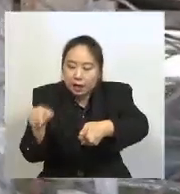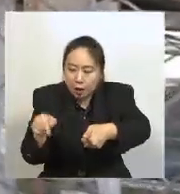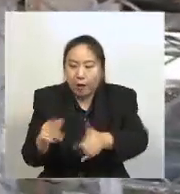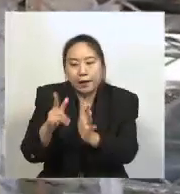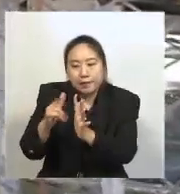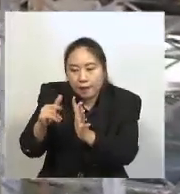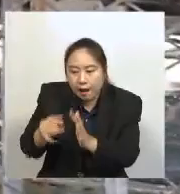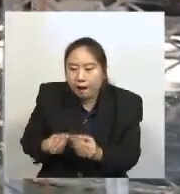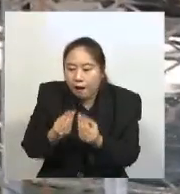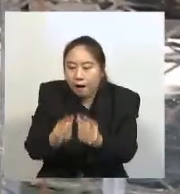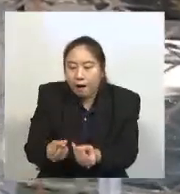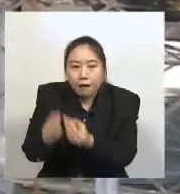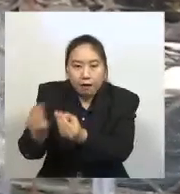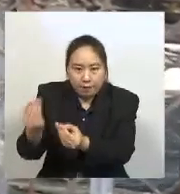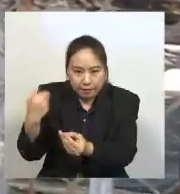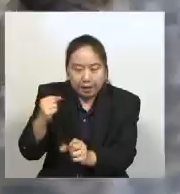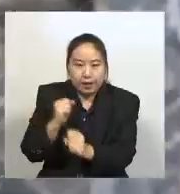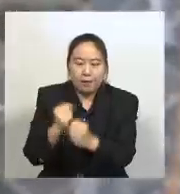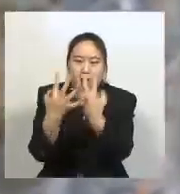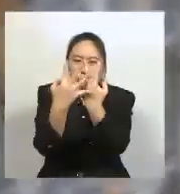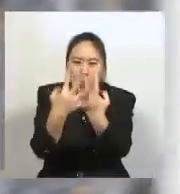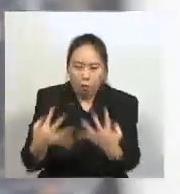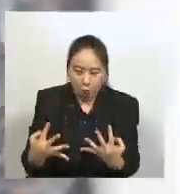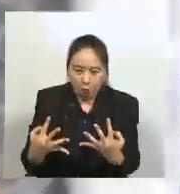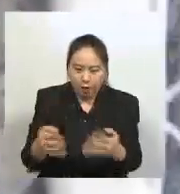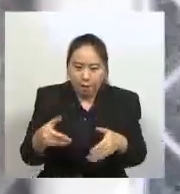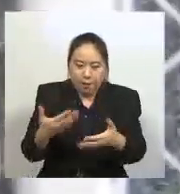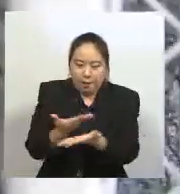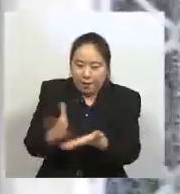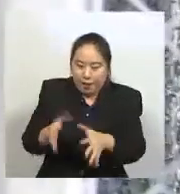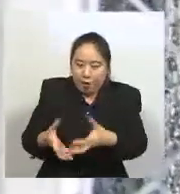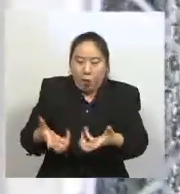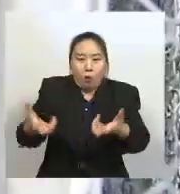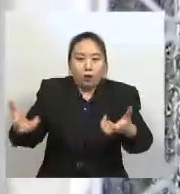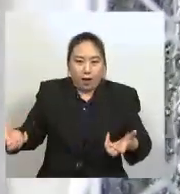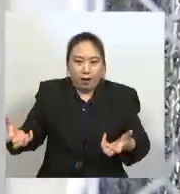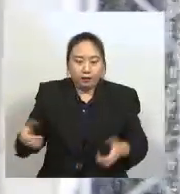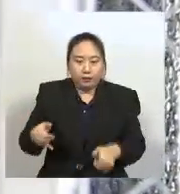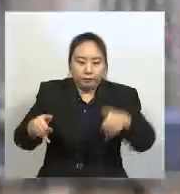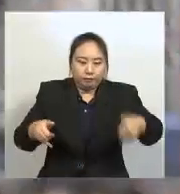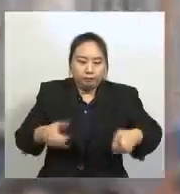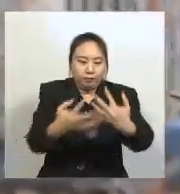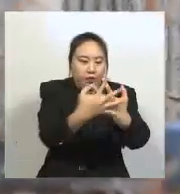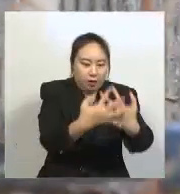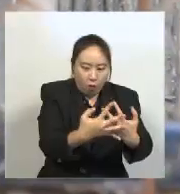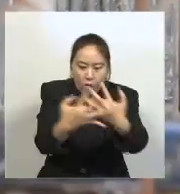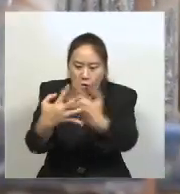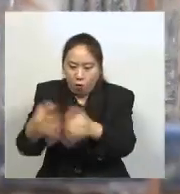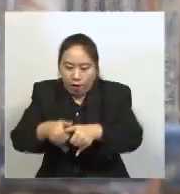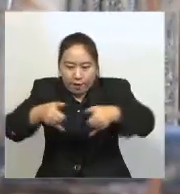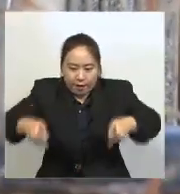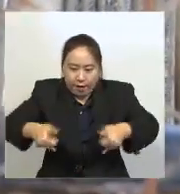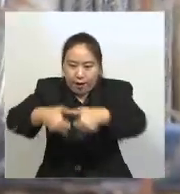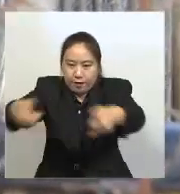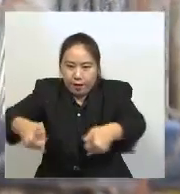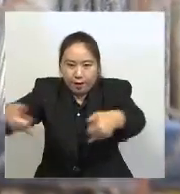การพร้อมทั้งจัดสร้างกรงขังแล้วก็ขยายพื้นที่เป็นลานกว้างๆแยกกรงแต่ละตัวเพื่อให้เสือมีอิริยาบถม